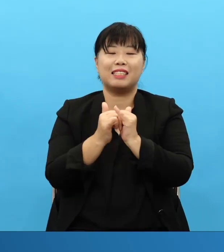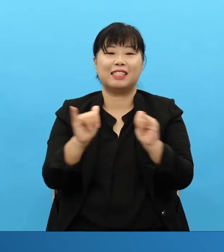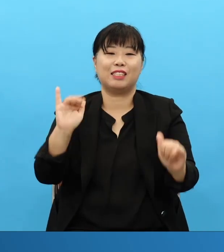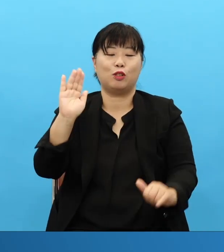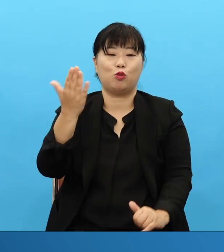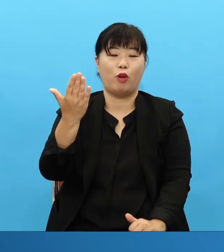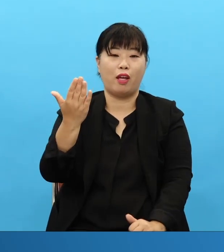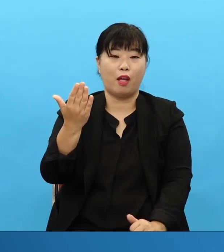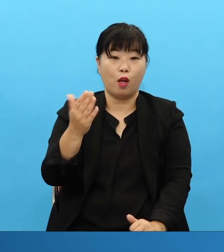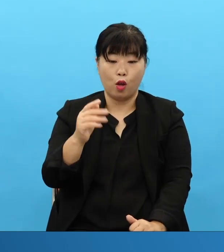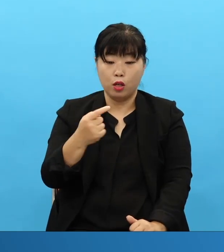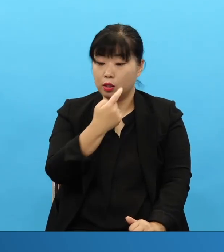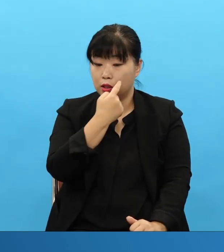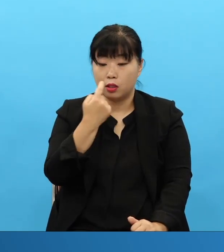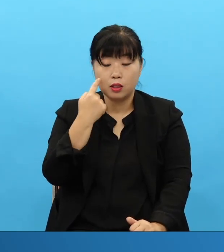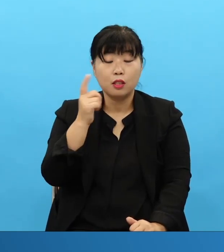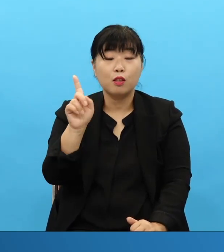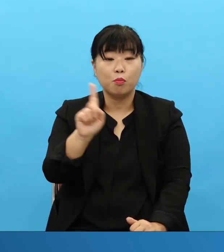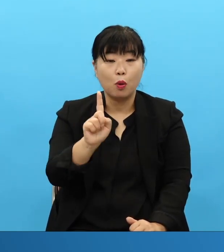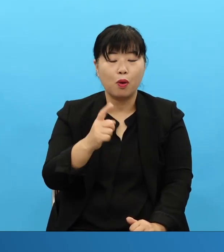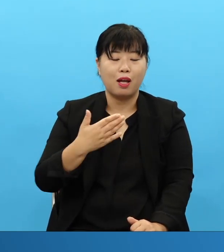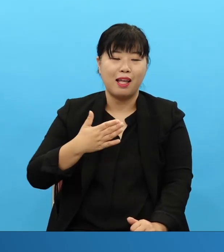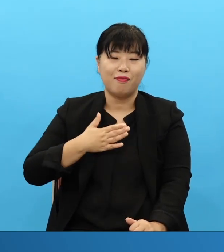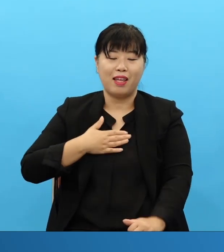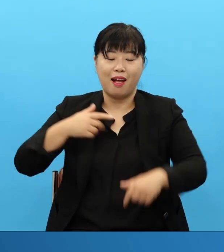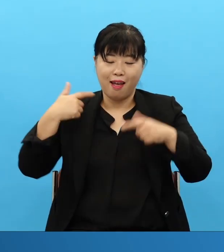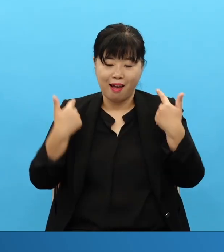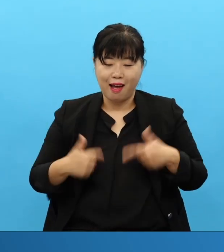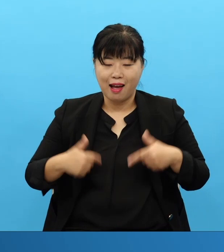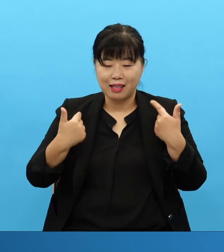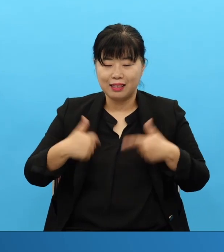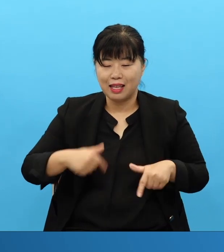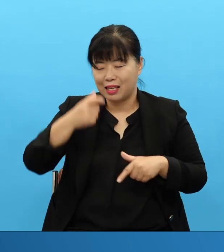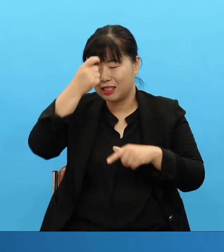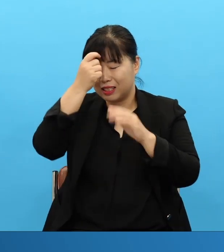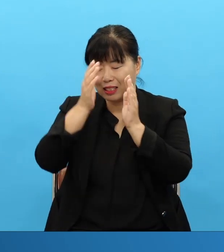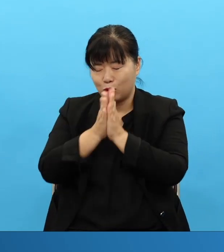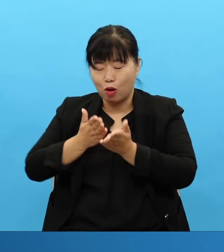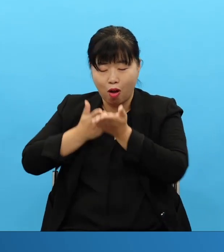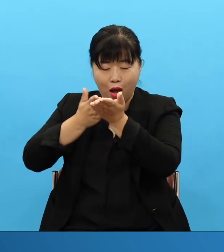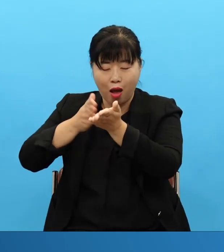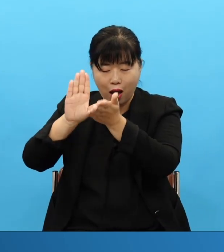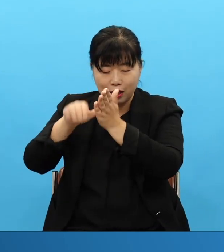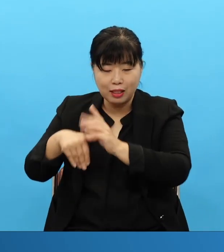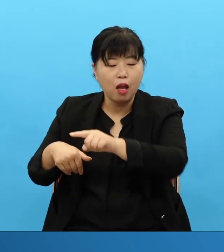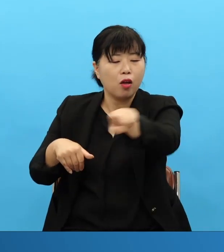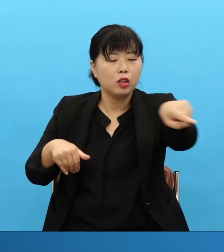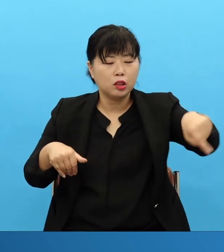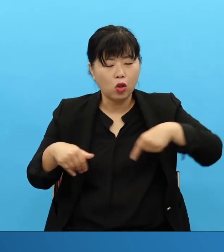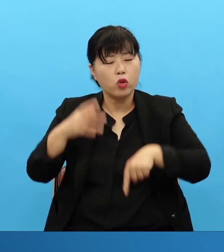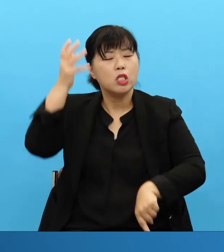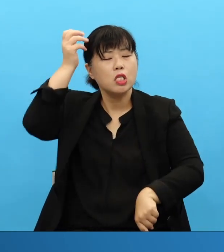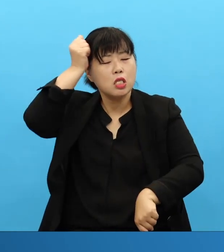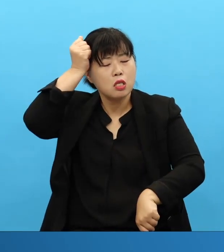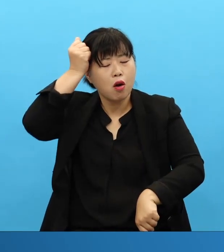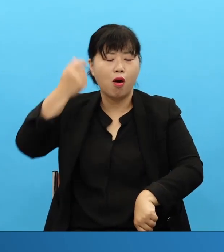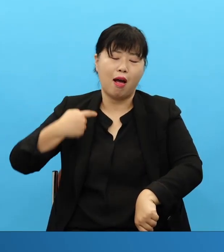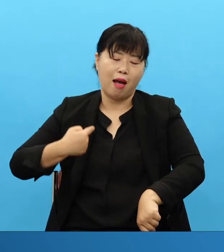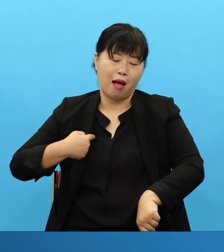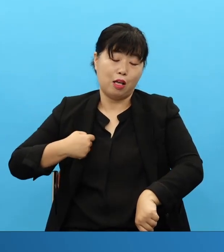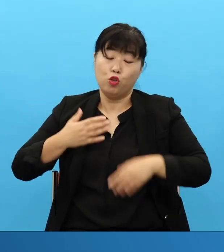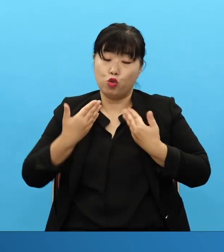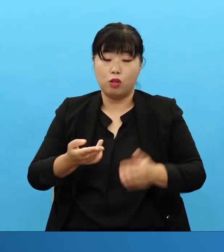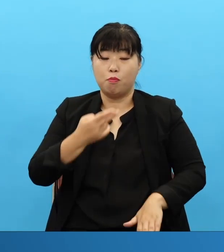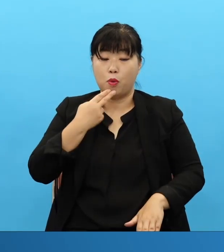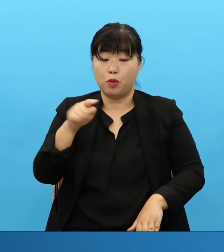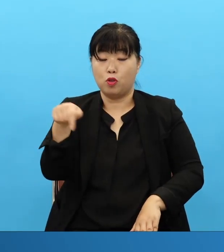remember you. 항상 내 기도에 쉬지 않고 너희를 말하며 That witness of what? That in all my 이렇게 prayers, 돼야 at 되는 all time, I pray